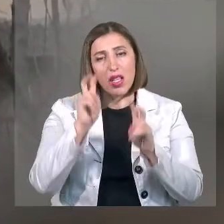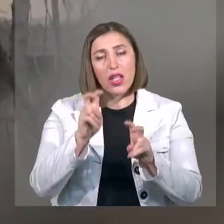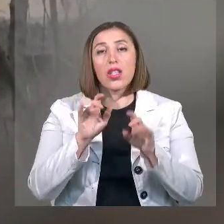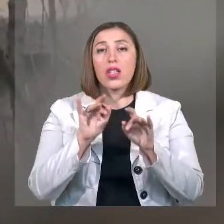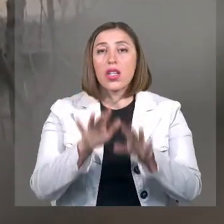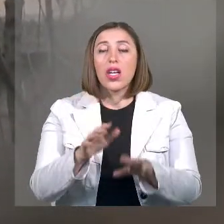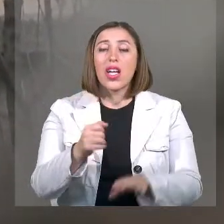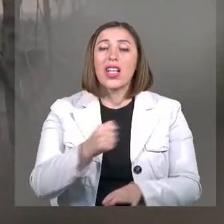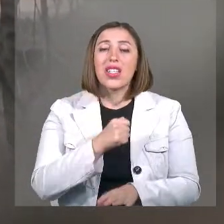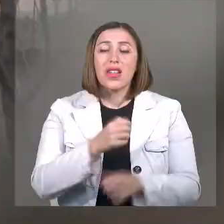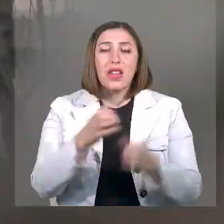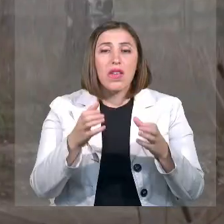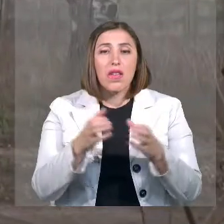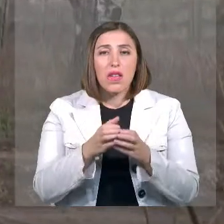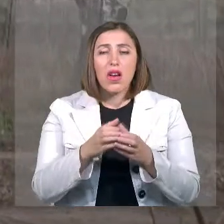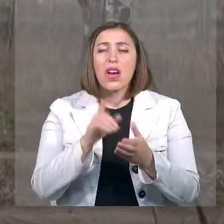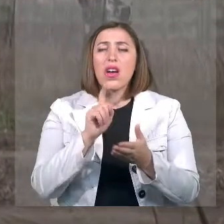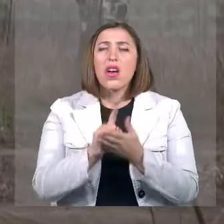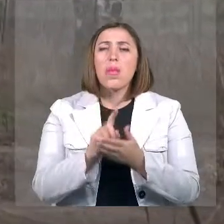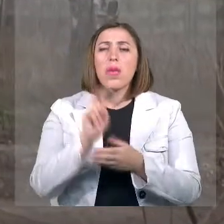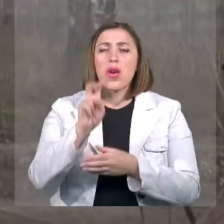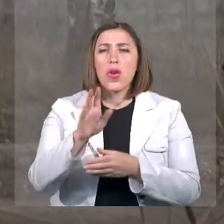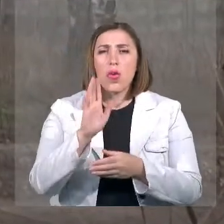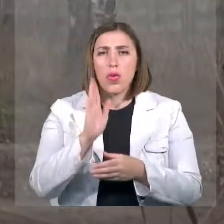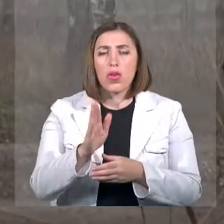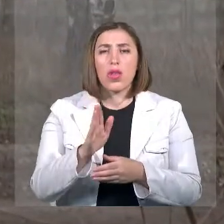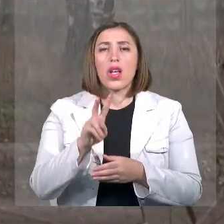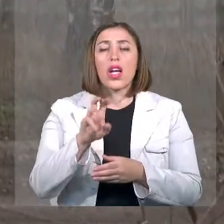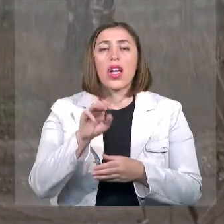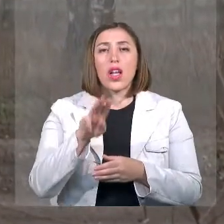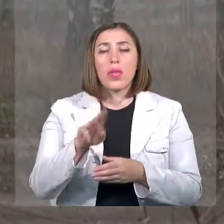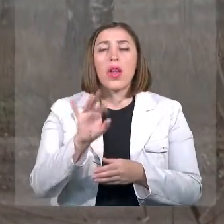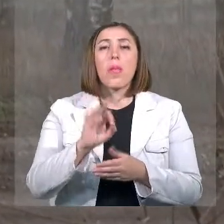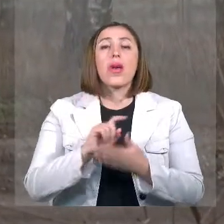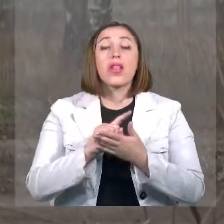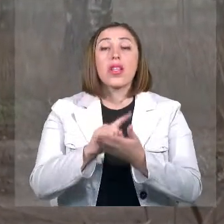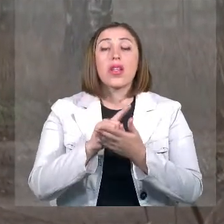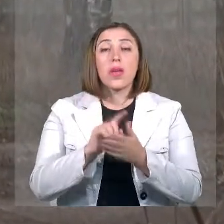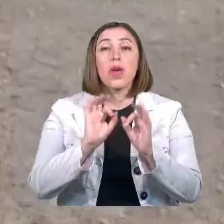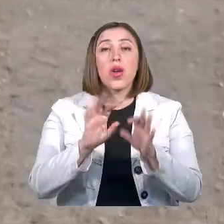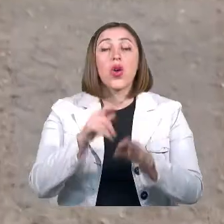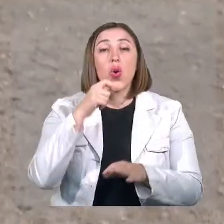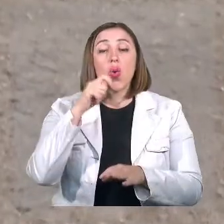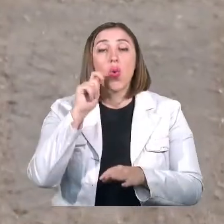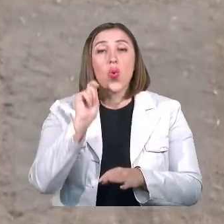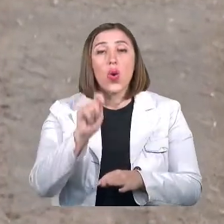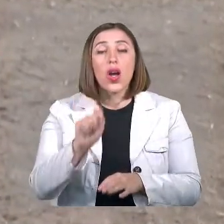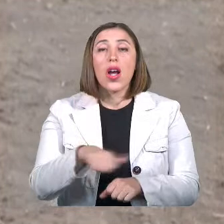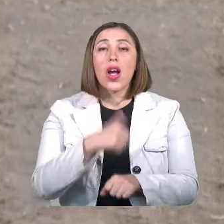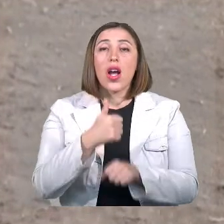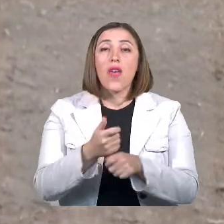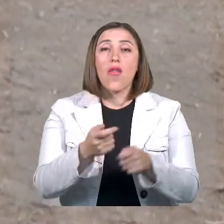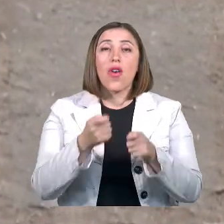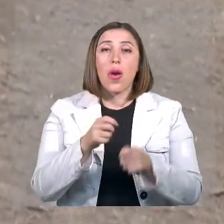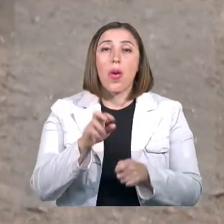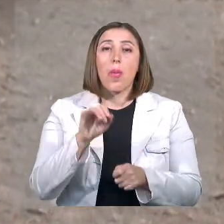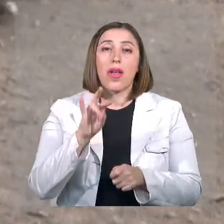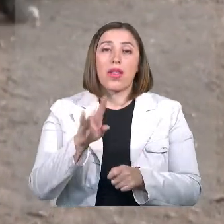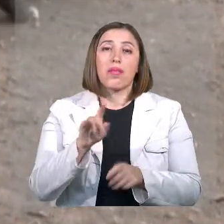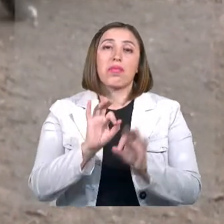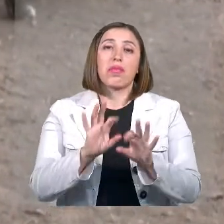զինված ստորաբաժանումները կգնան այնտեղ։ Հարցազրույցում ասել է Ուկրաինայի հետախուզության գլխավոր վարչության պետը։